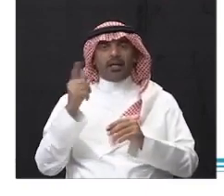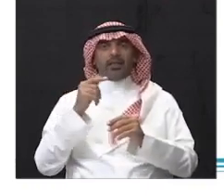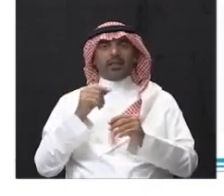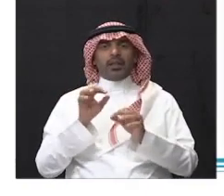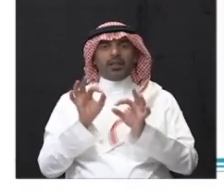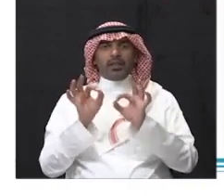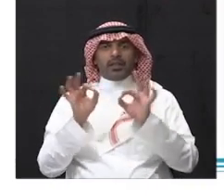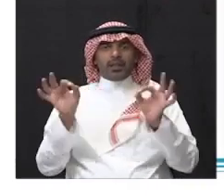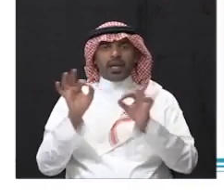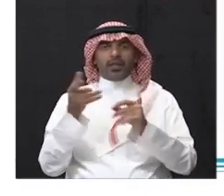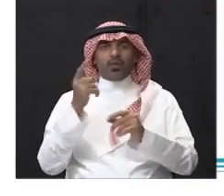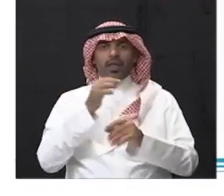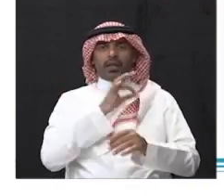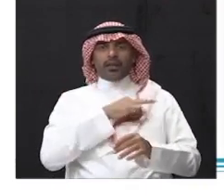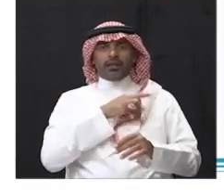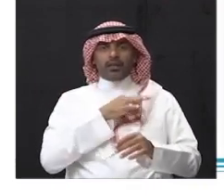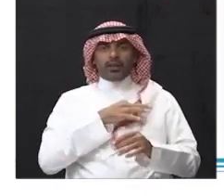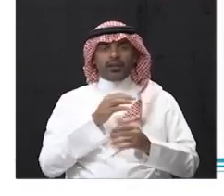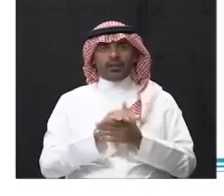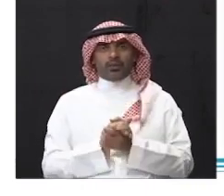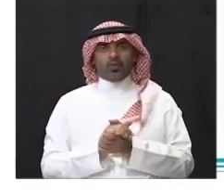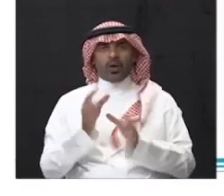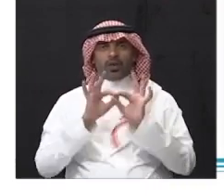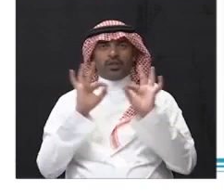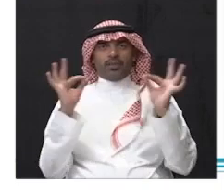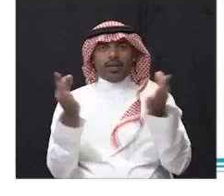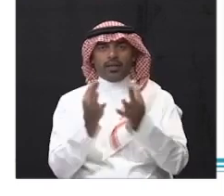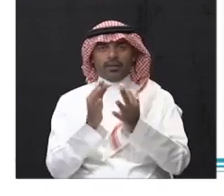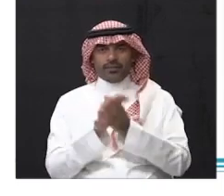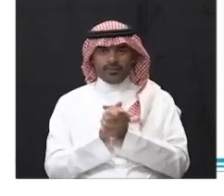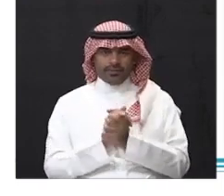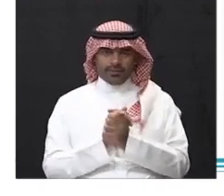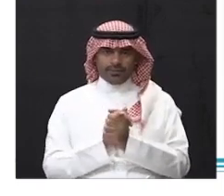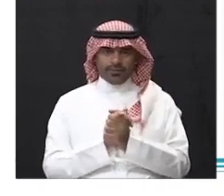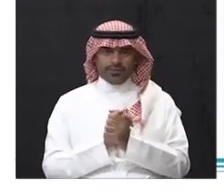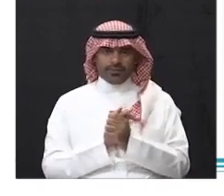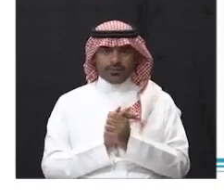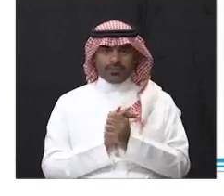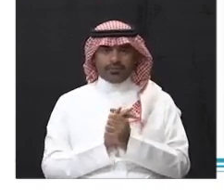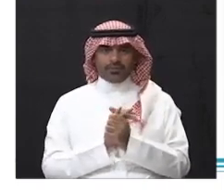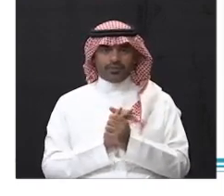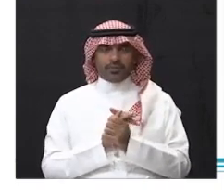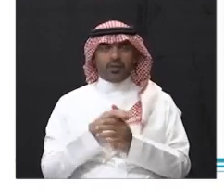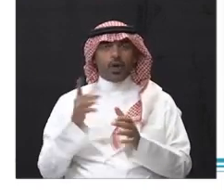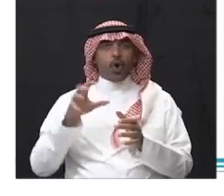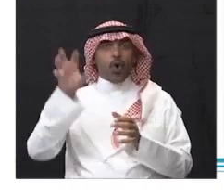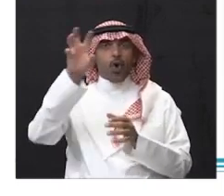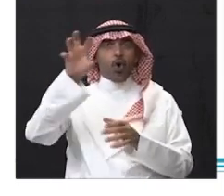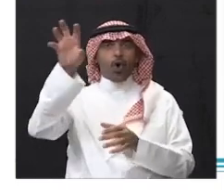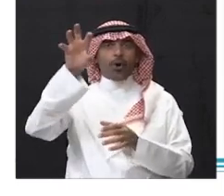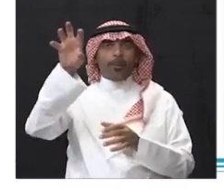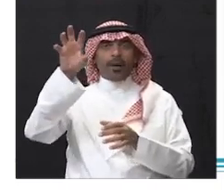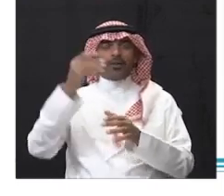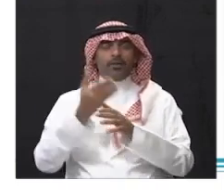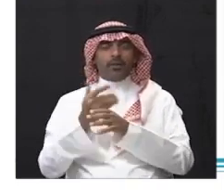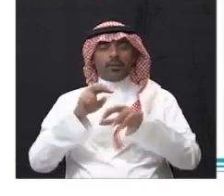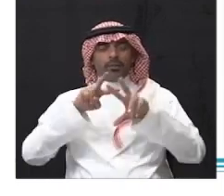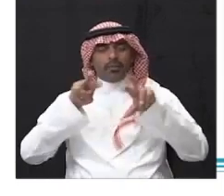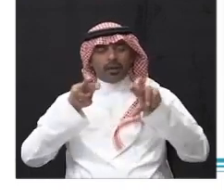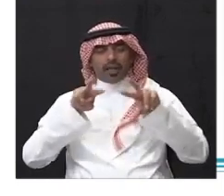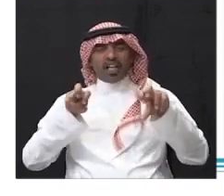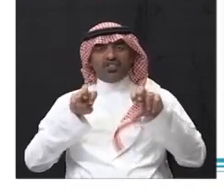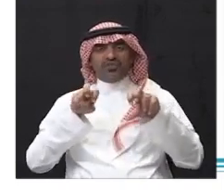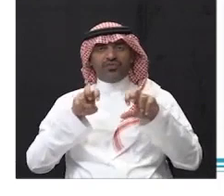فيكم. سؤال: اذكر دوافع الكشوف الجغرافية الأوروبية. هي 6 نقاط: